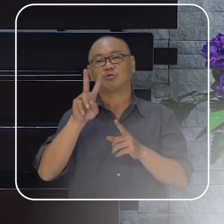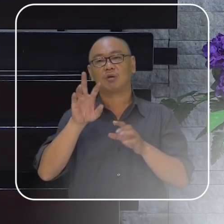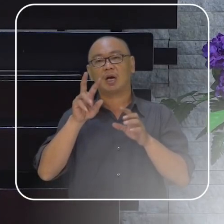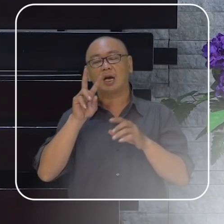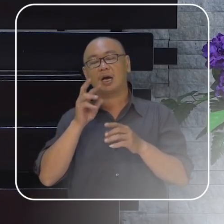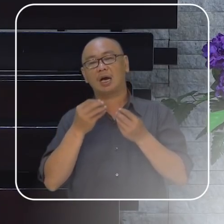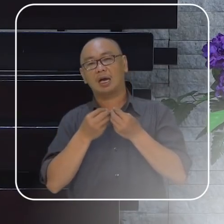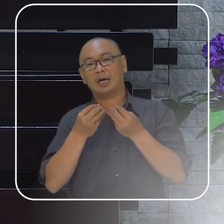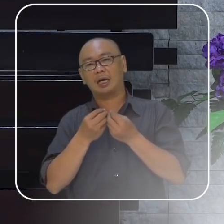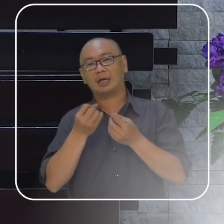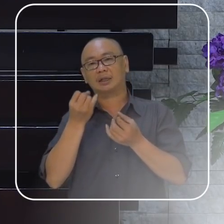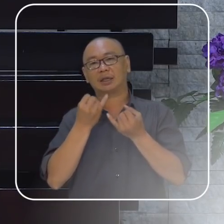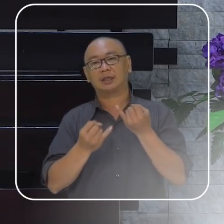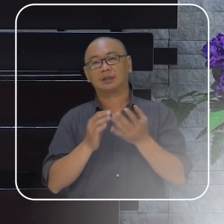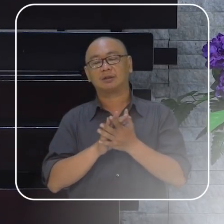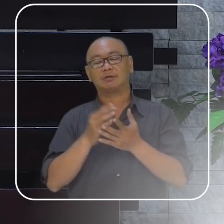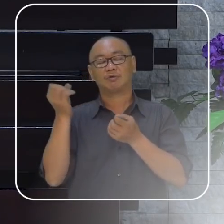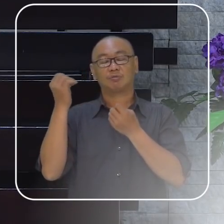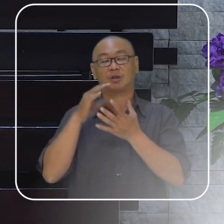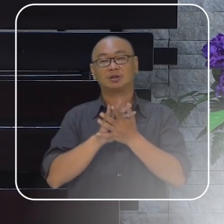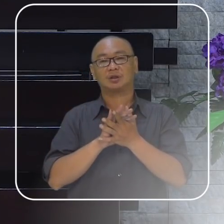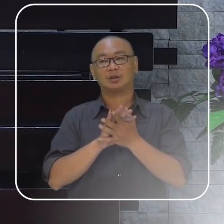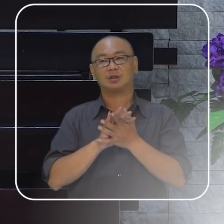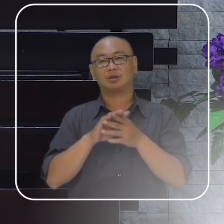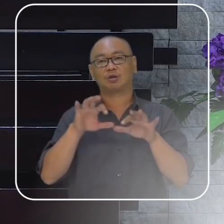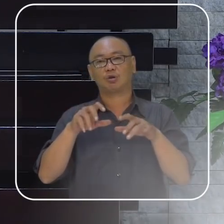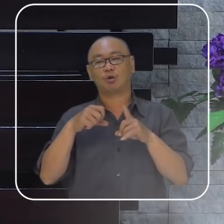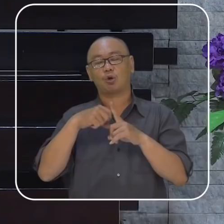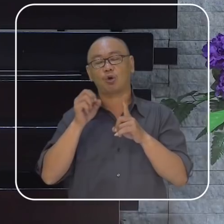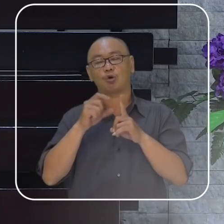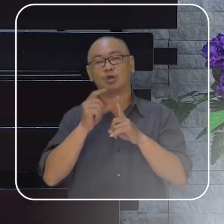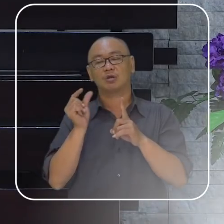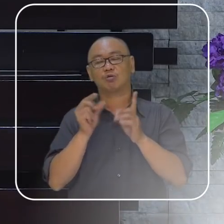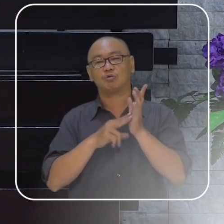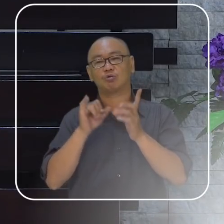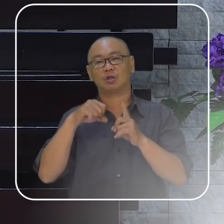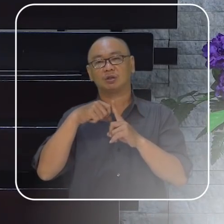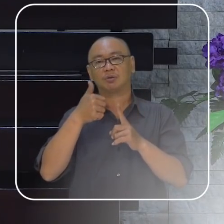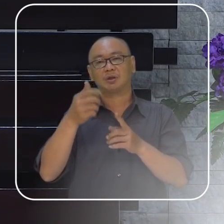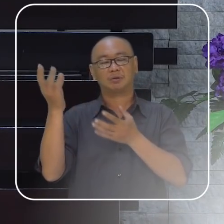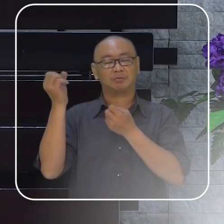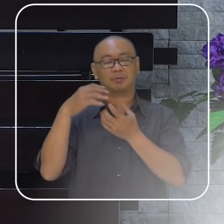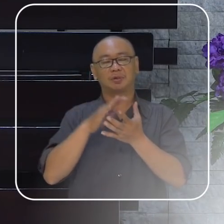nominal persembahan saudara. Informasi kode unik dapat Anda temukan pada warta digital.